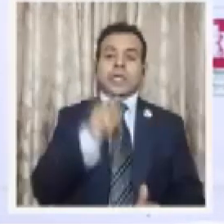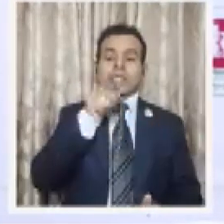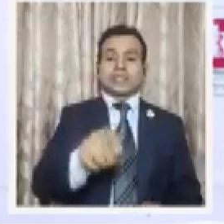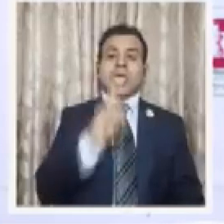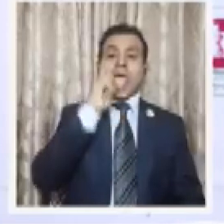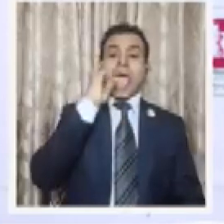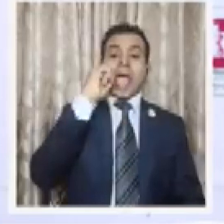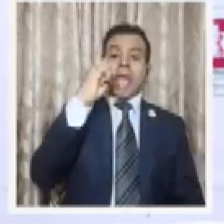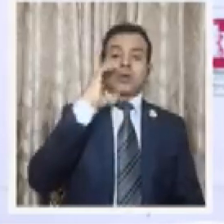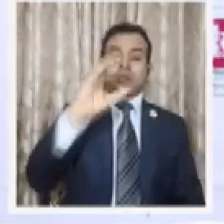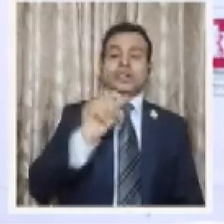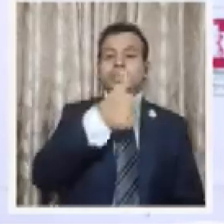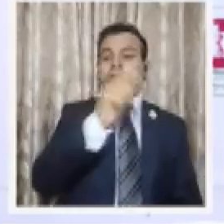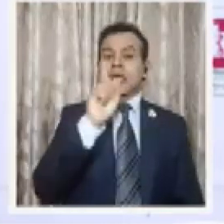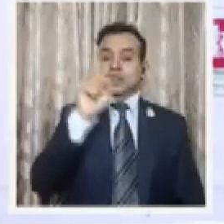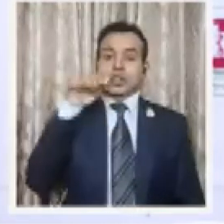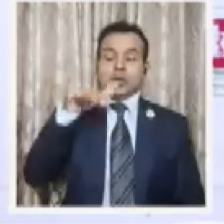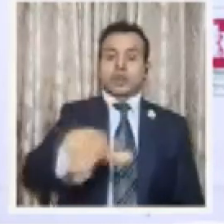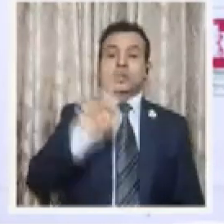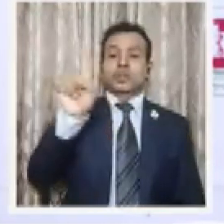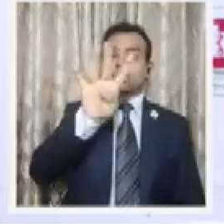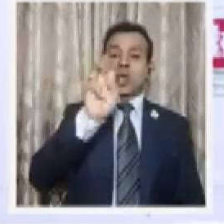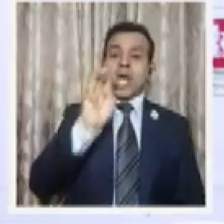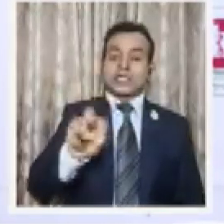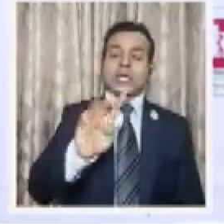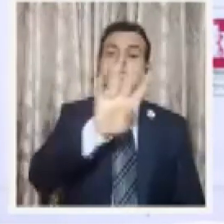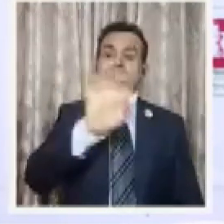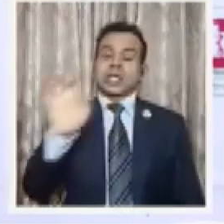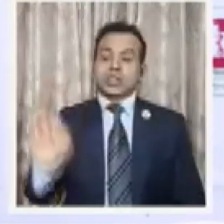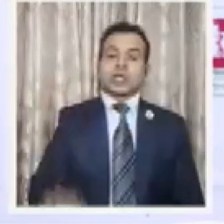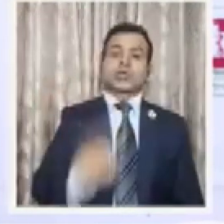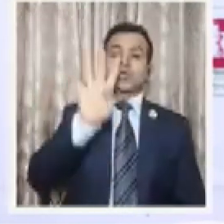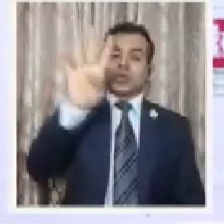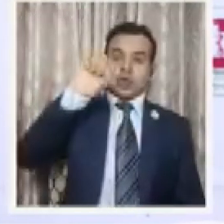254,274 জন এবং এ পর্যন্ত বিশ্বে শনাক্ত হয়েছেন